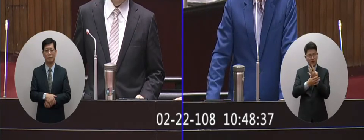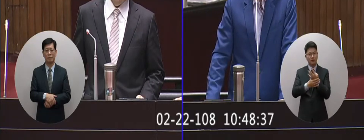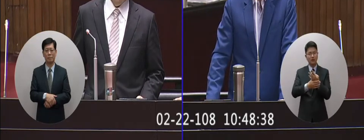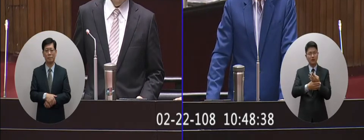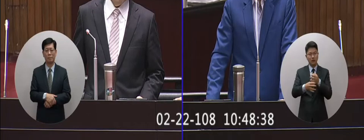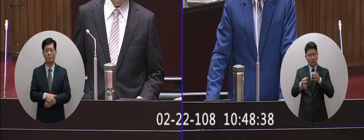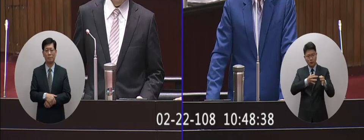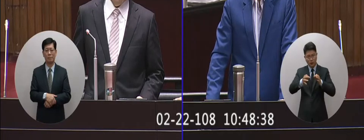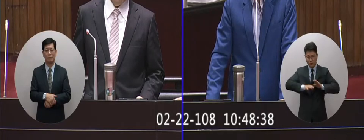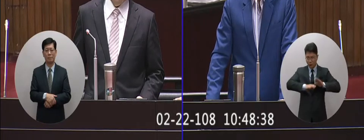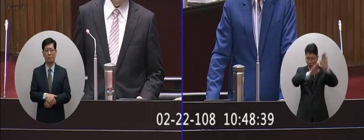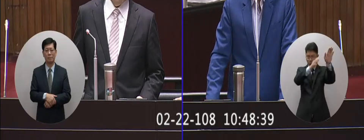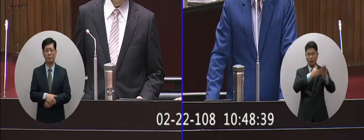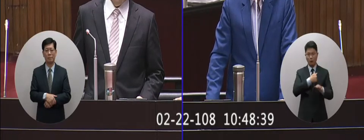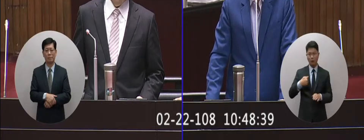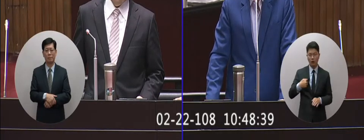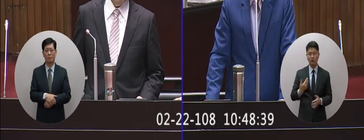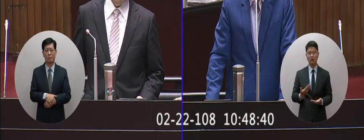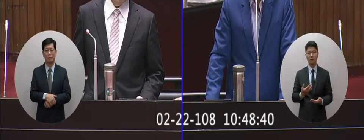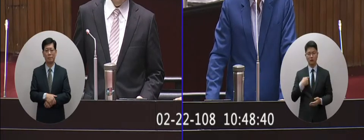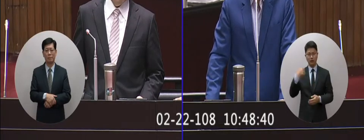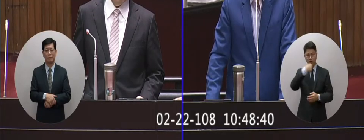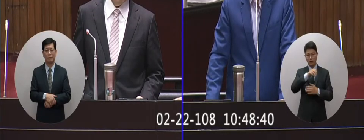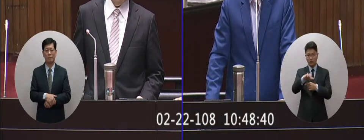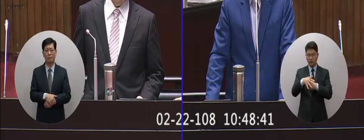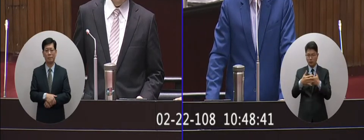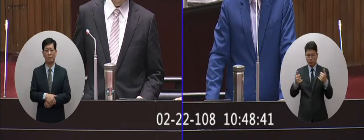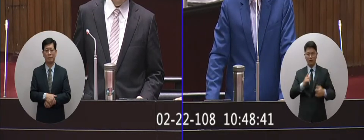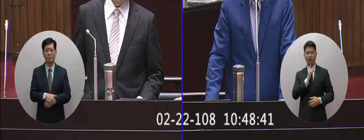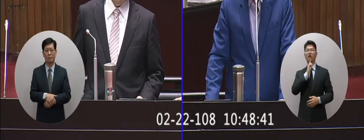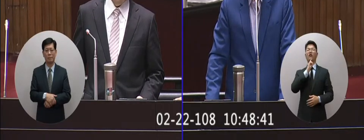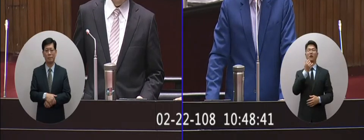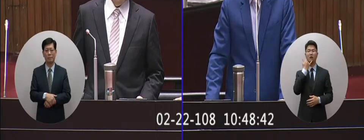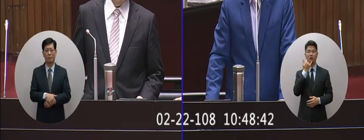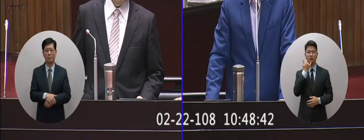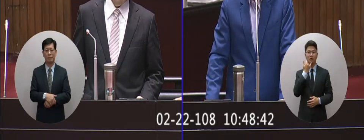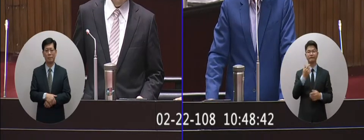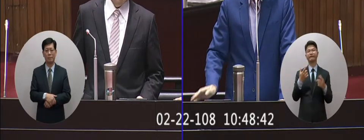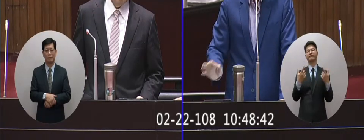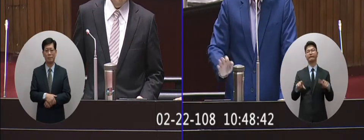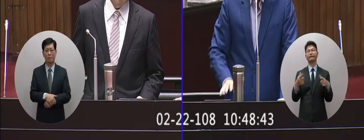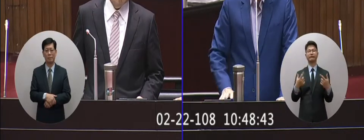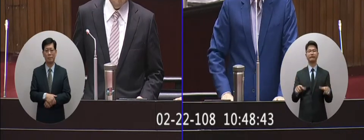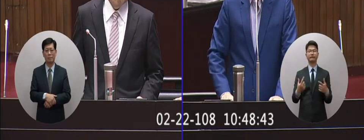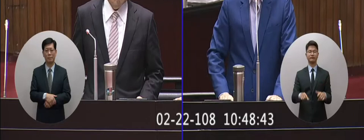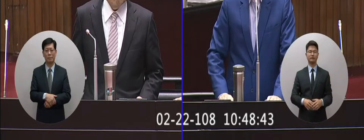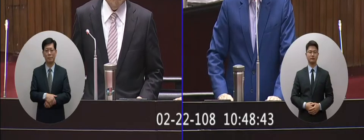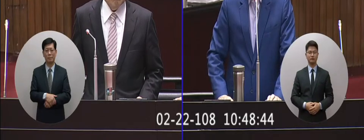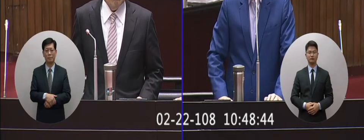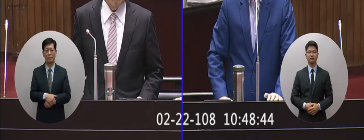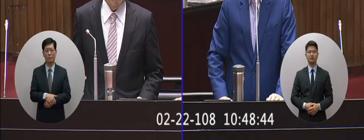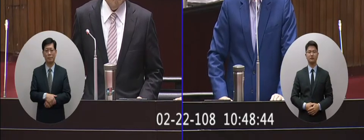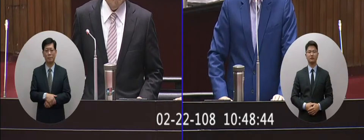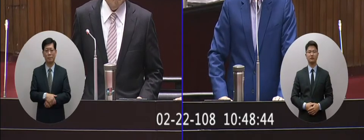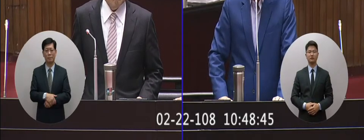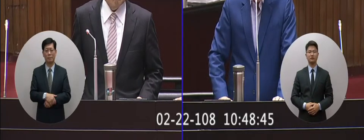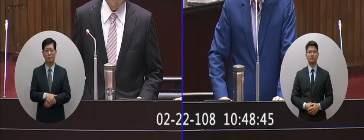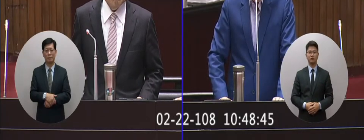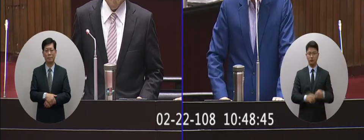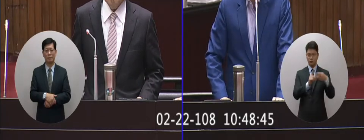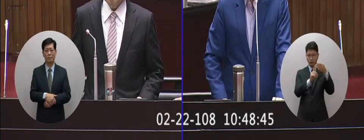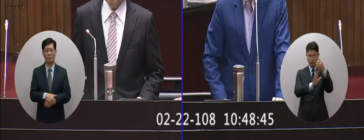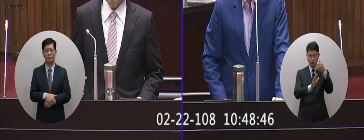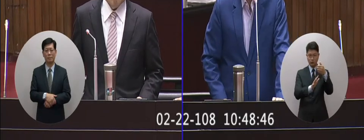农业就有发展了，同台湾的农民就会富起来了，其实不是的哈，我觉得诸位